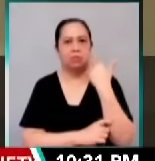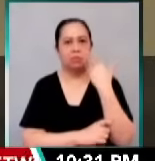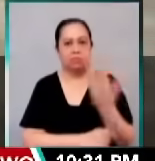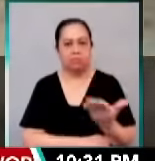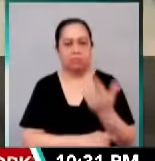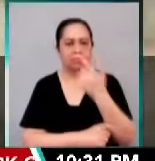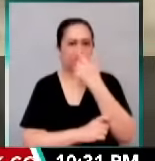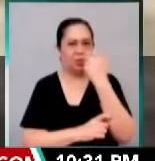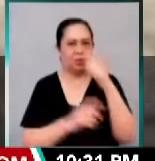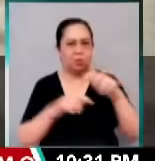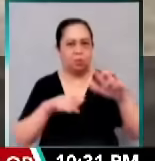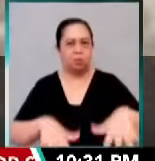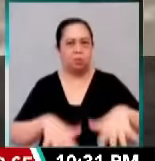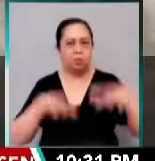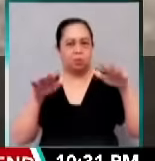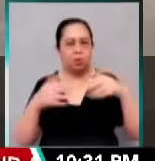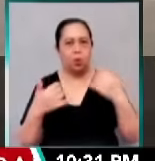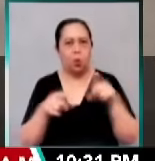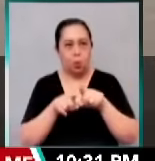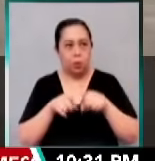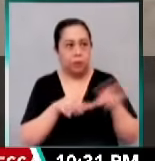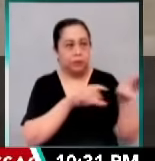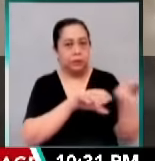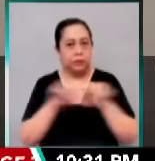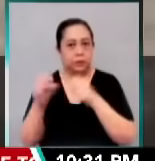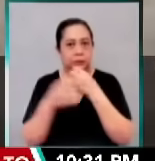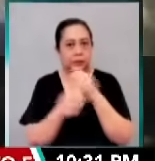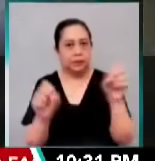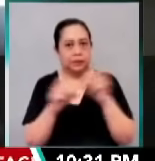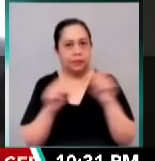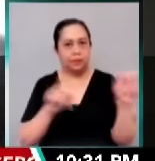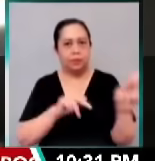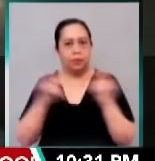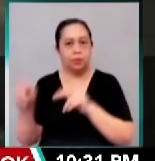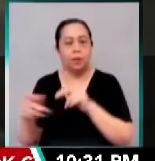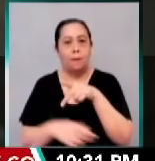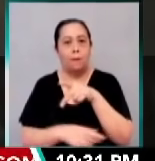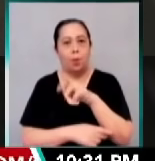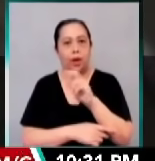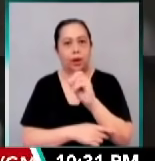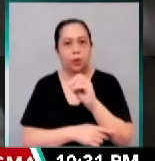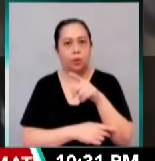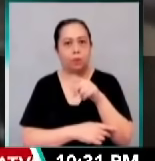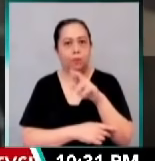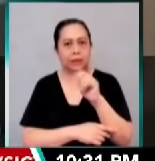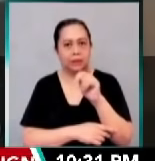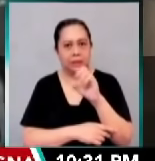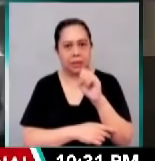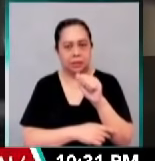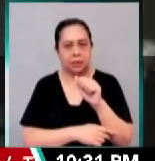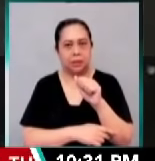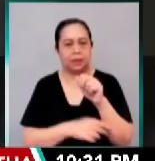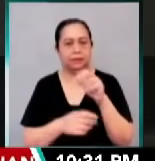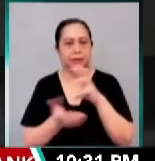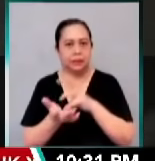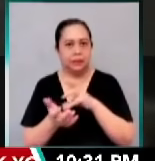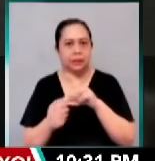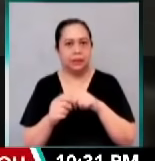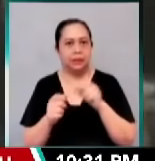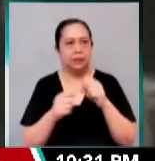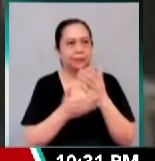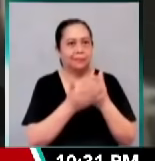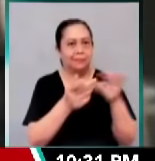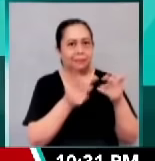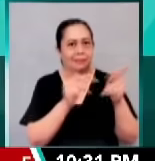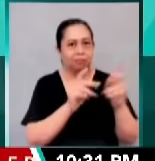mga residenteng binaha sa Puerto Princesa City. Sa biliran naman, mga bangka ang inasikaso para hindi tangayin ng alon.